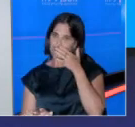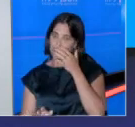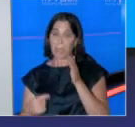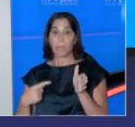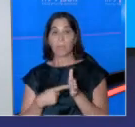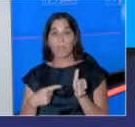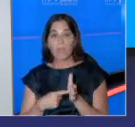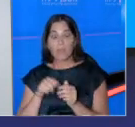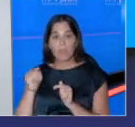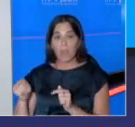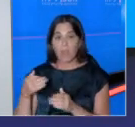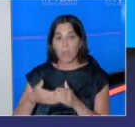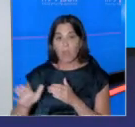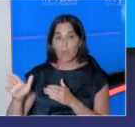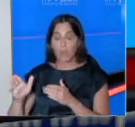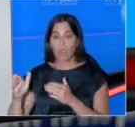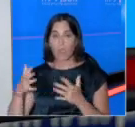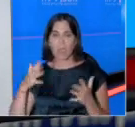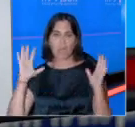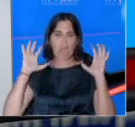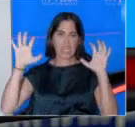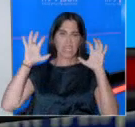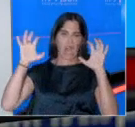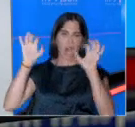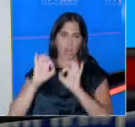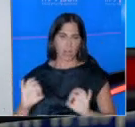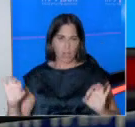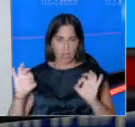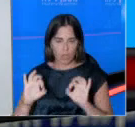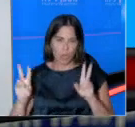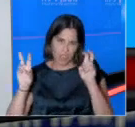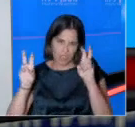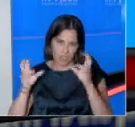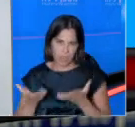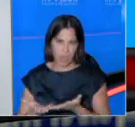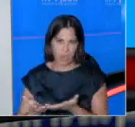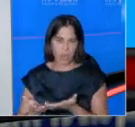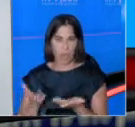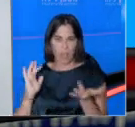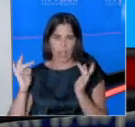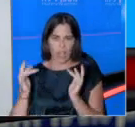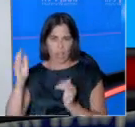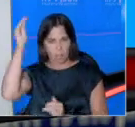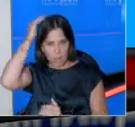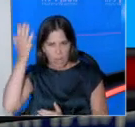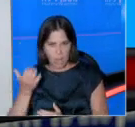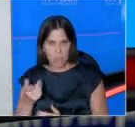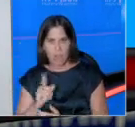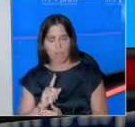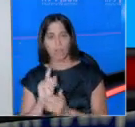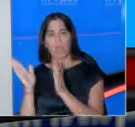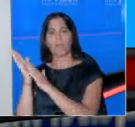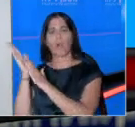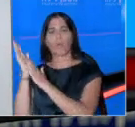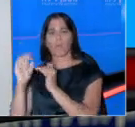לכן... הם יוצאים בזעם קדוש במרכאות כפולות או מכופלות נגד בנט, ולא, ומחאו